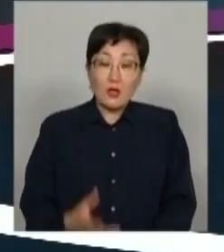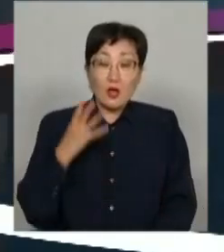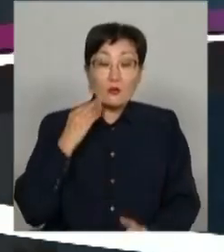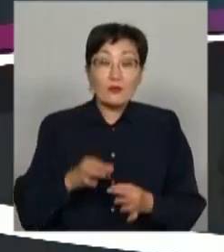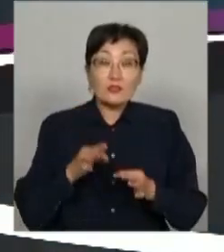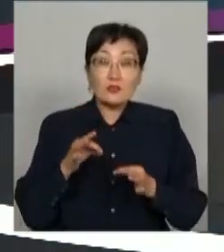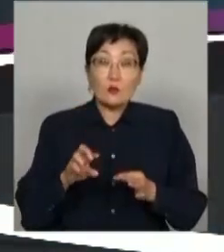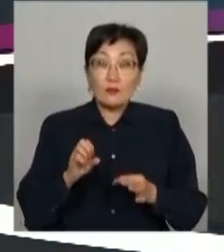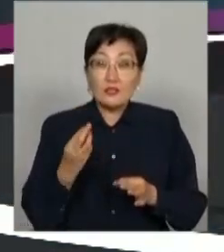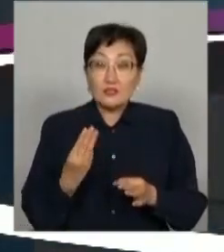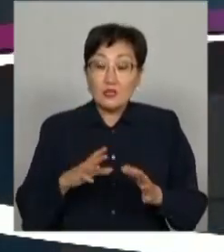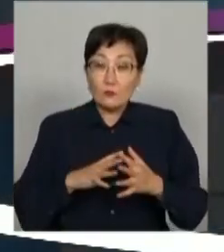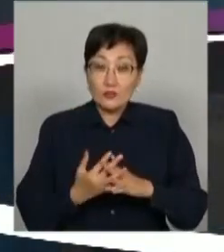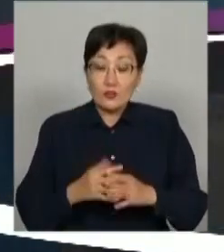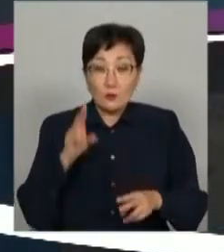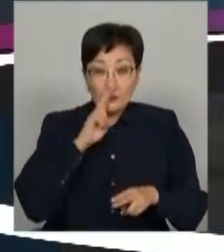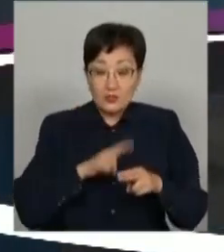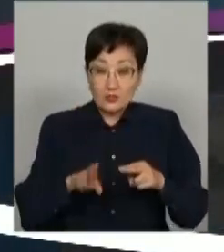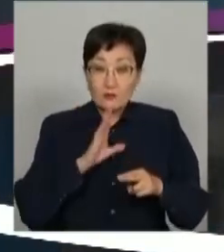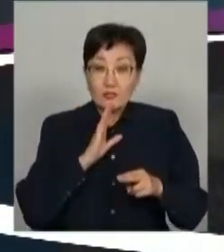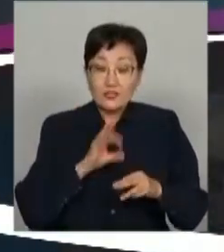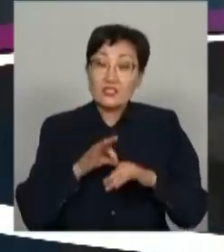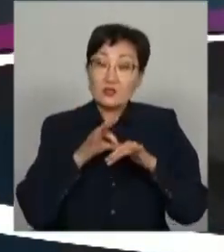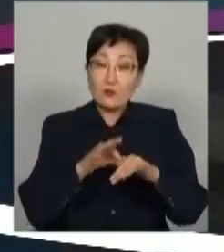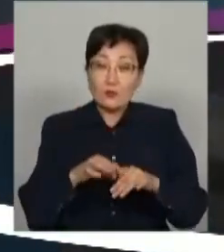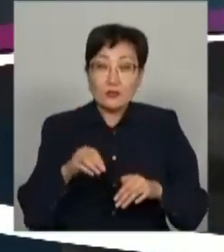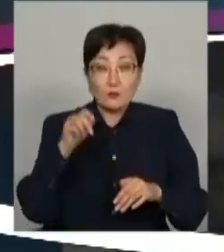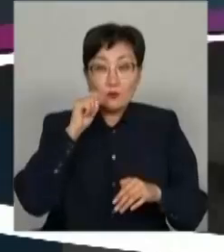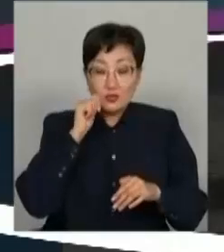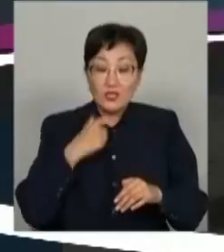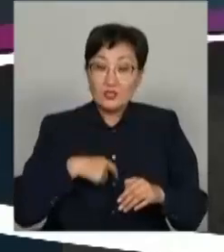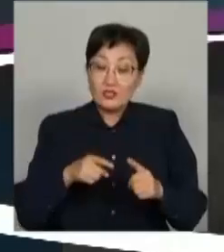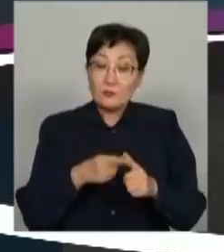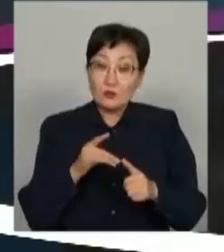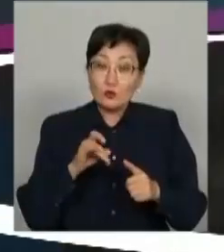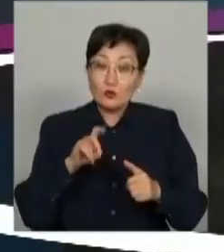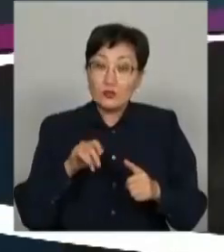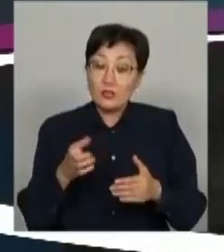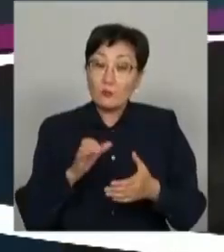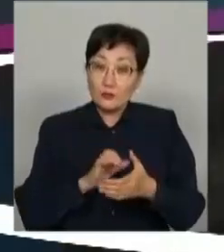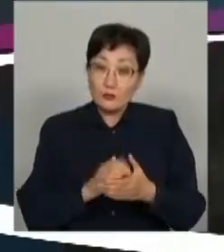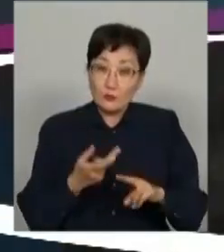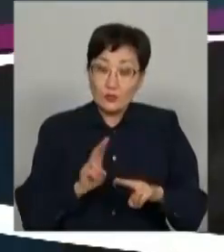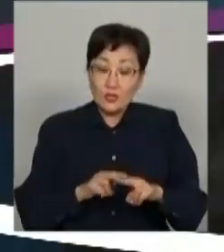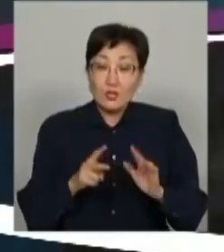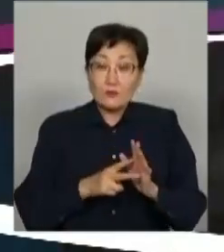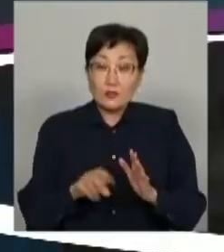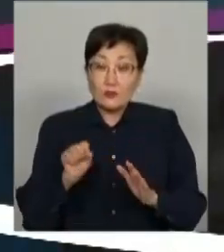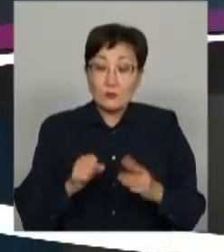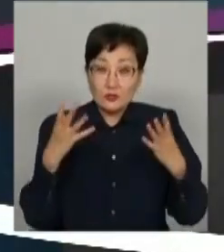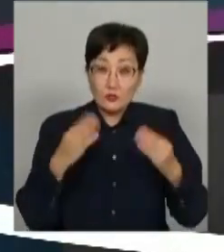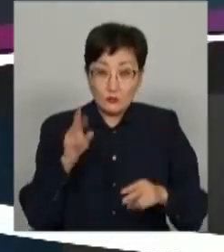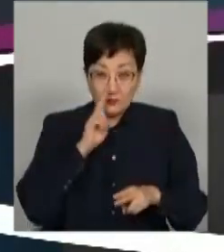Алматы облысы Бесағаш ауылында жоғалған қызды ертіп әкеткен жігіт өзін Нұрсұлтан деп таныстырған. Бұл туралы 7